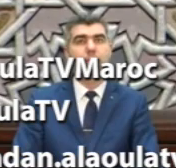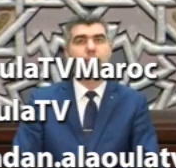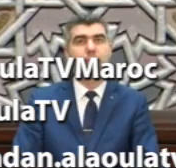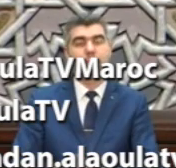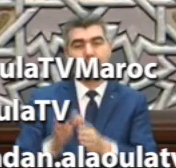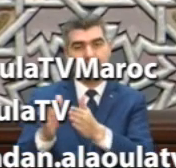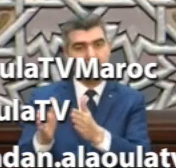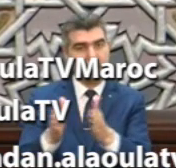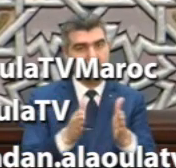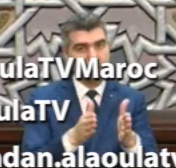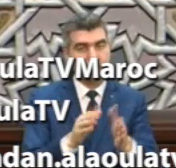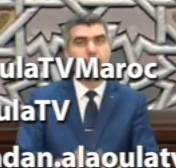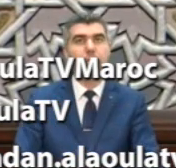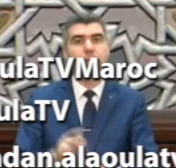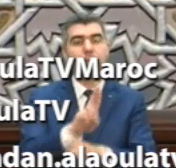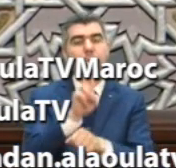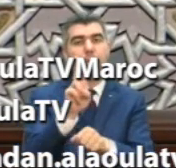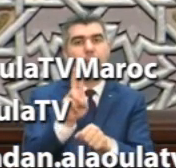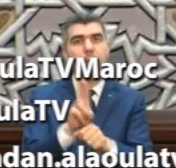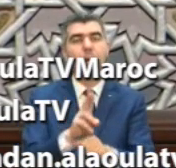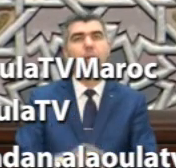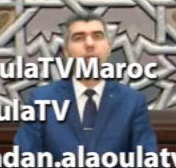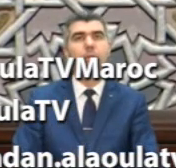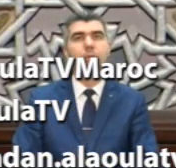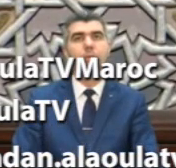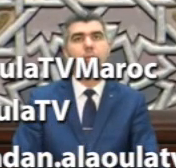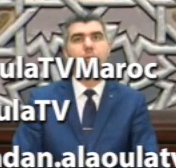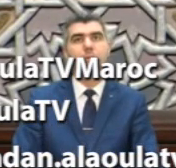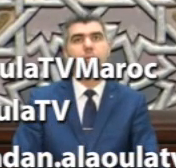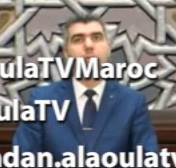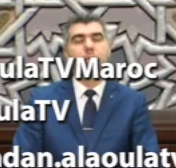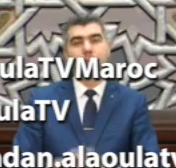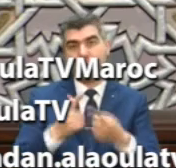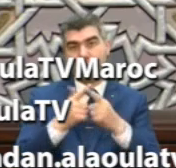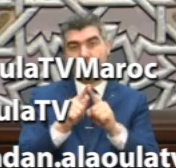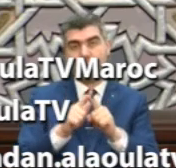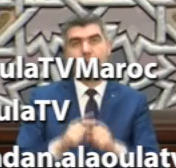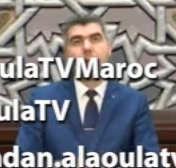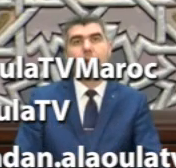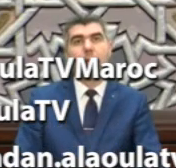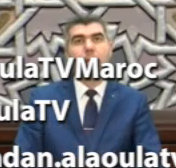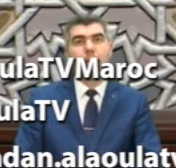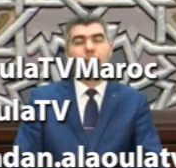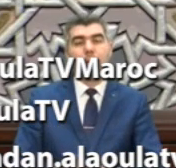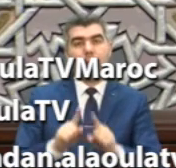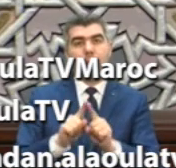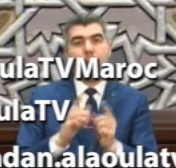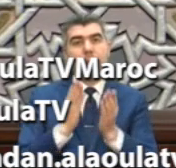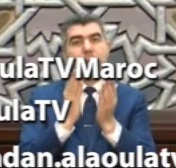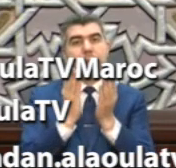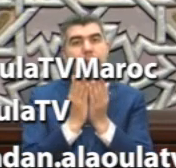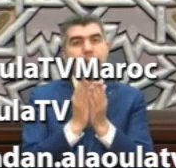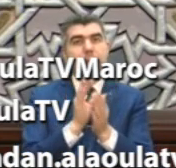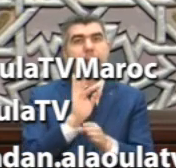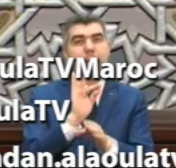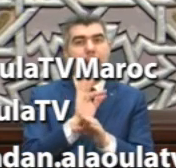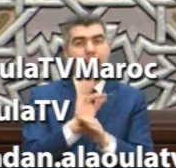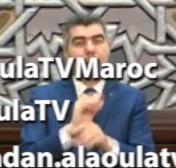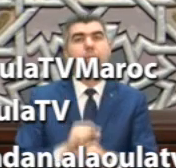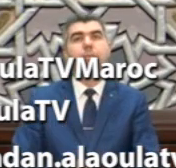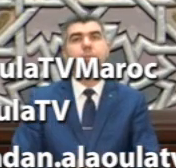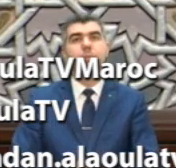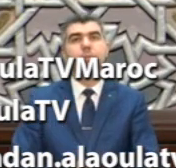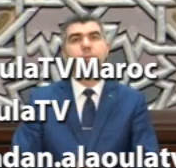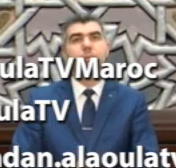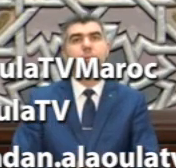إذا نمر إلى السؤال الموالي متعلق بالخصص المسجل على مستوى الأطر التعليمية للسيدات والسادة النواب